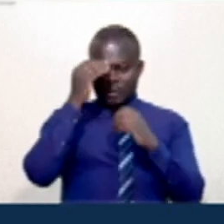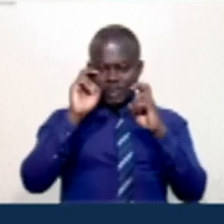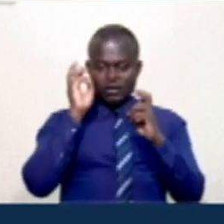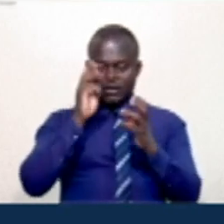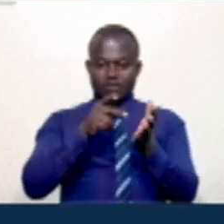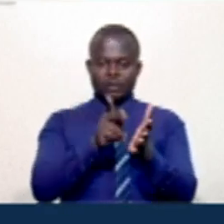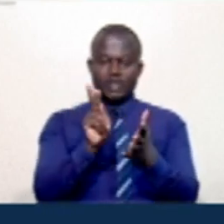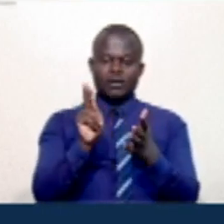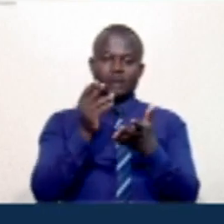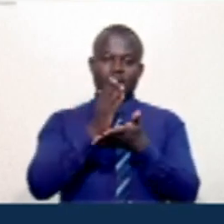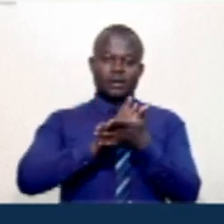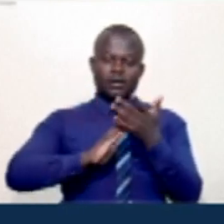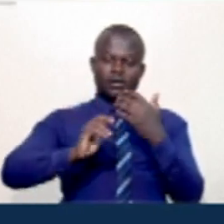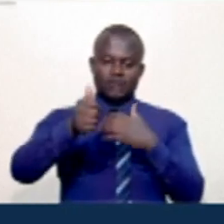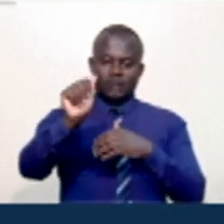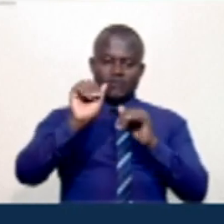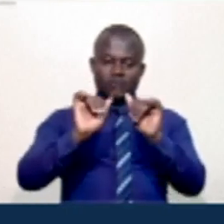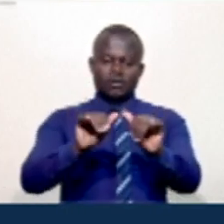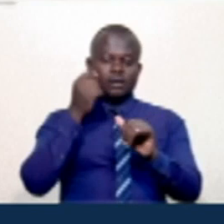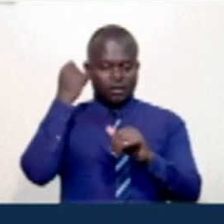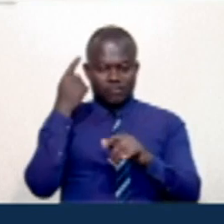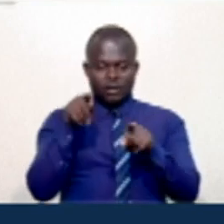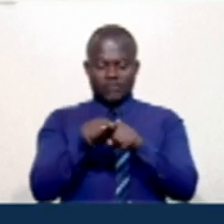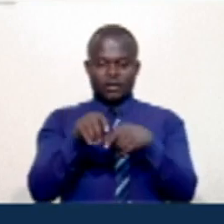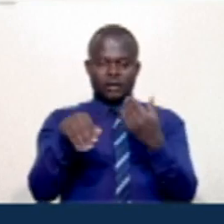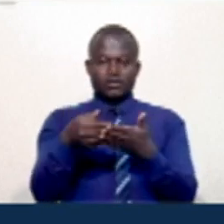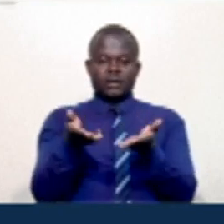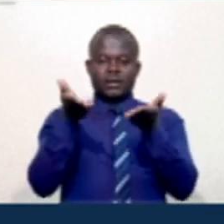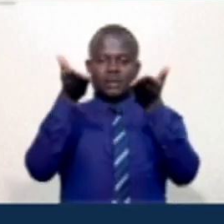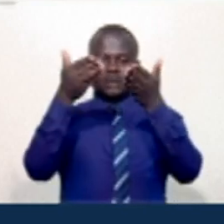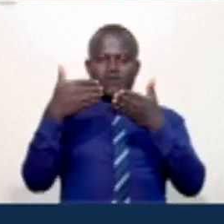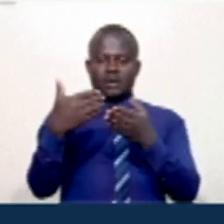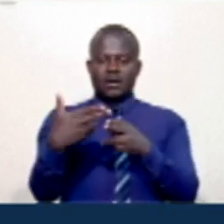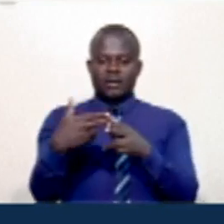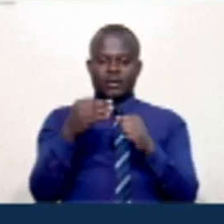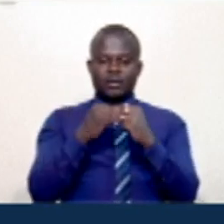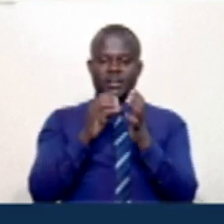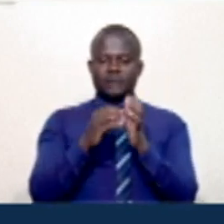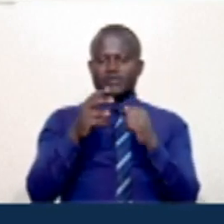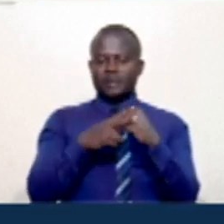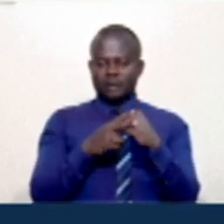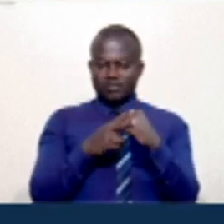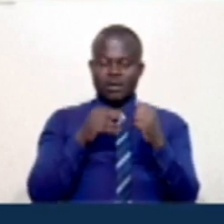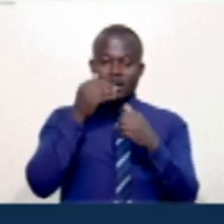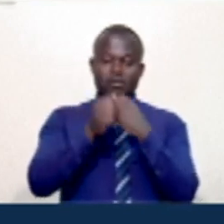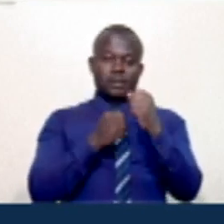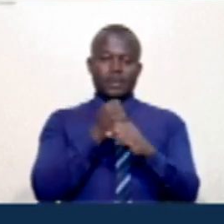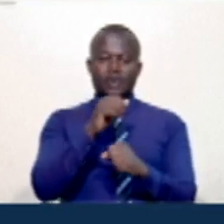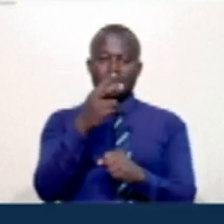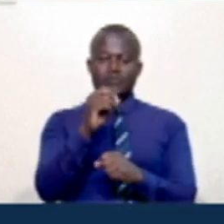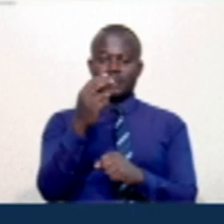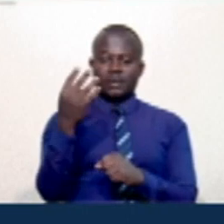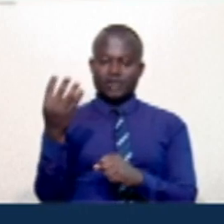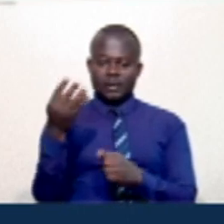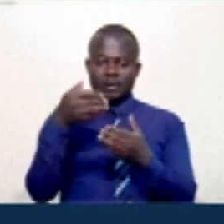agace kasibiye kiriya Eurobond so nayo bazamuka ikajya ku 8.7% hanyuma 2024 bikaba